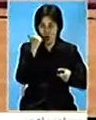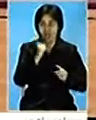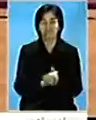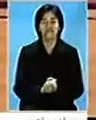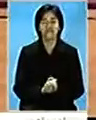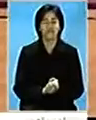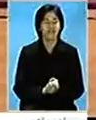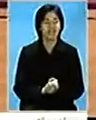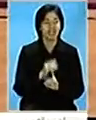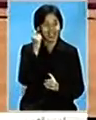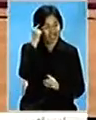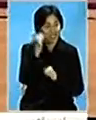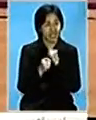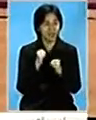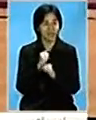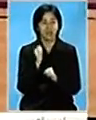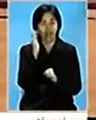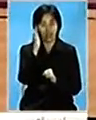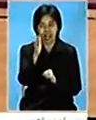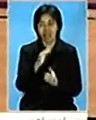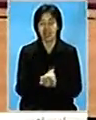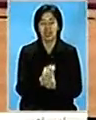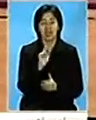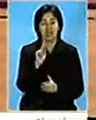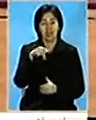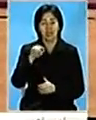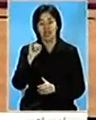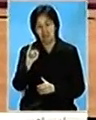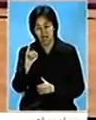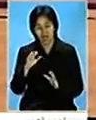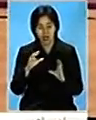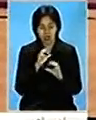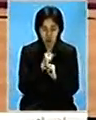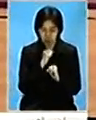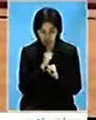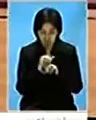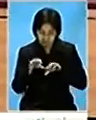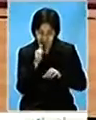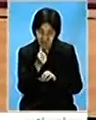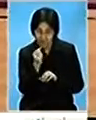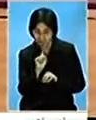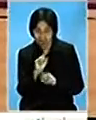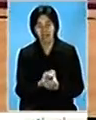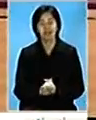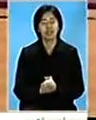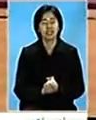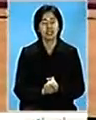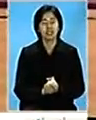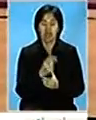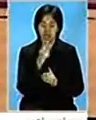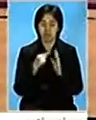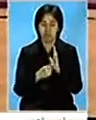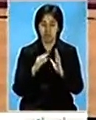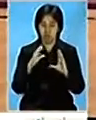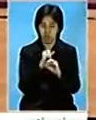แล้วก็หวังเป็นอย่างยิ่งว่าปีหน้าเนี่ยตัว KPI ตัว outcome แล้วก็ผลสัมฤทธิ์ที่จะเห็นชัดๆในแต่ละ